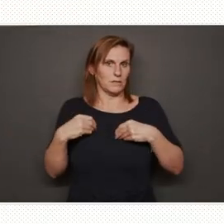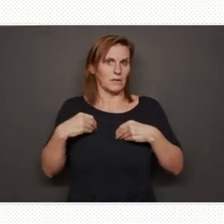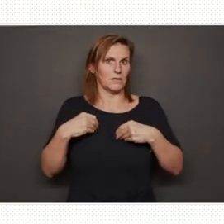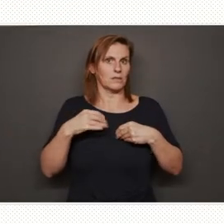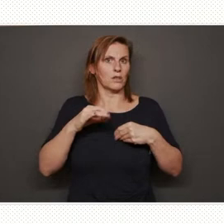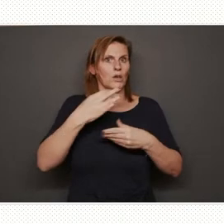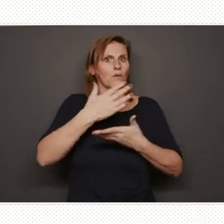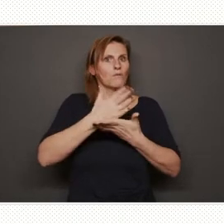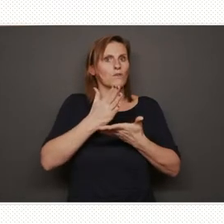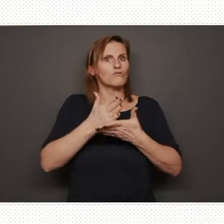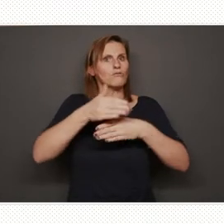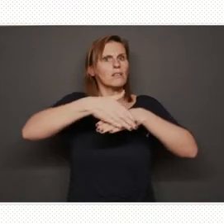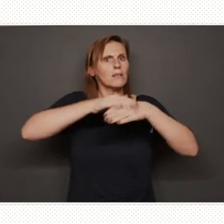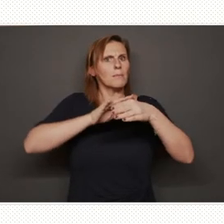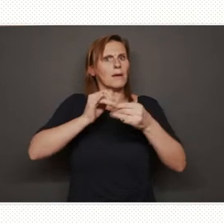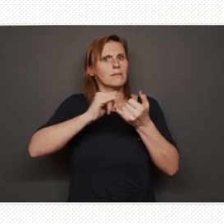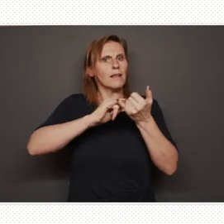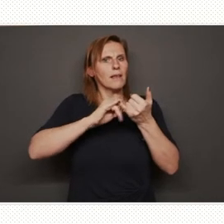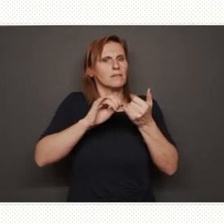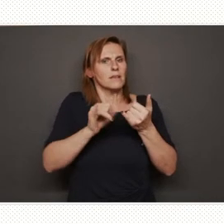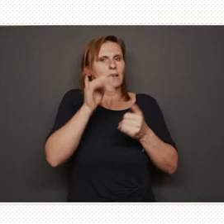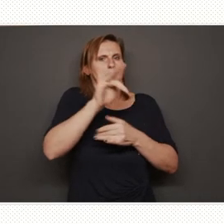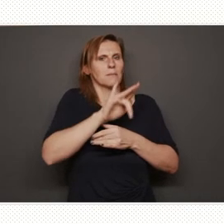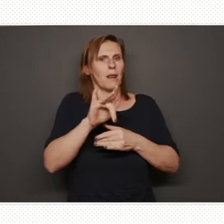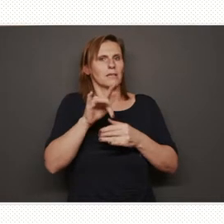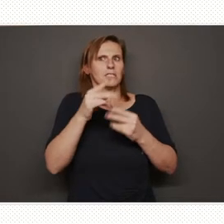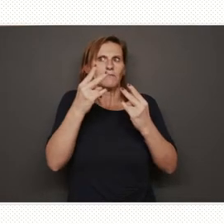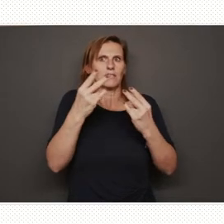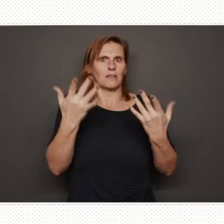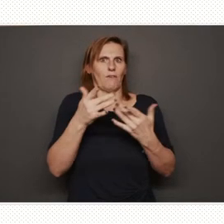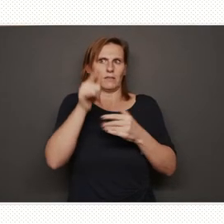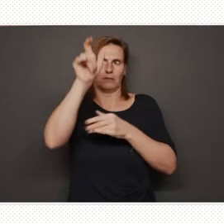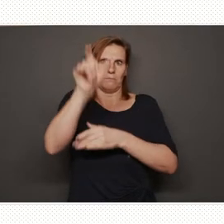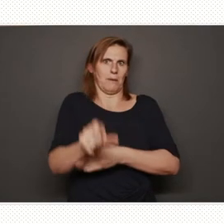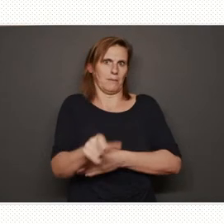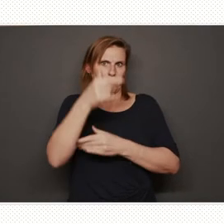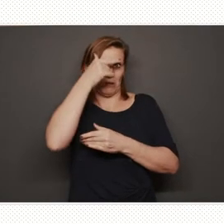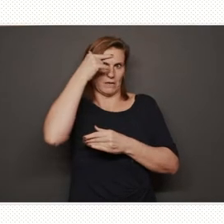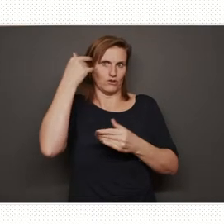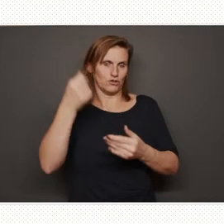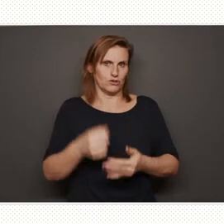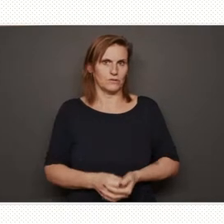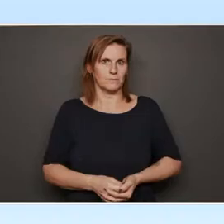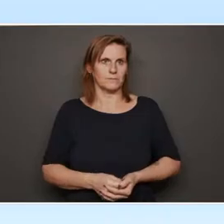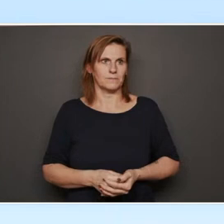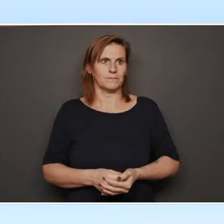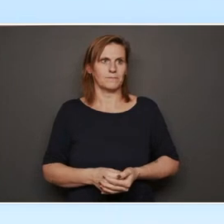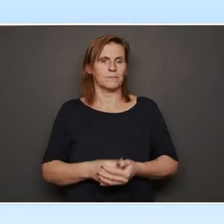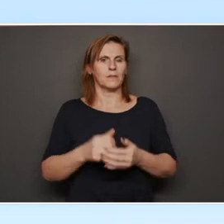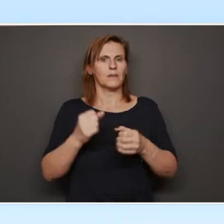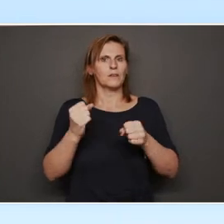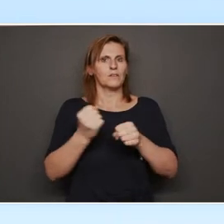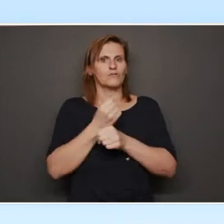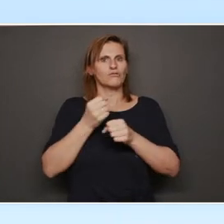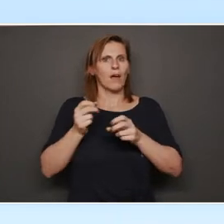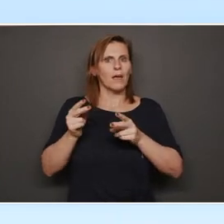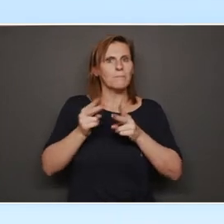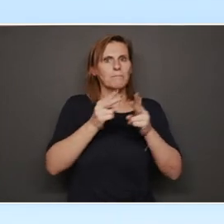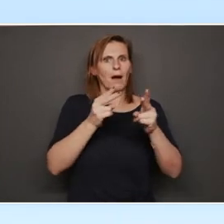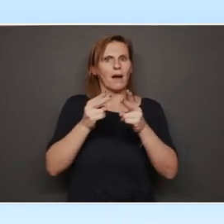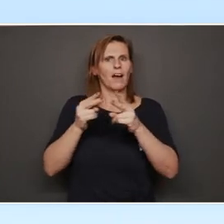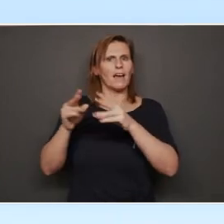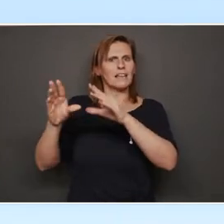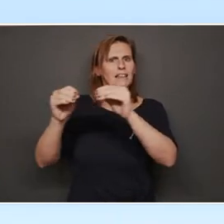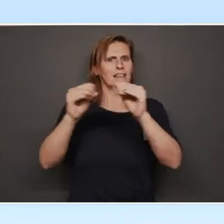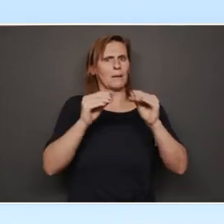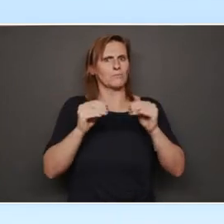Stadtgemeinde Lienz steht an erster Stelle immer der Mensch. Die Steinbacher Dämmstoff GmbH in